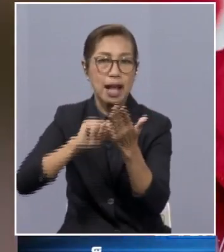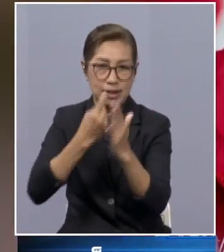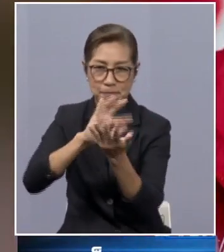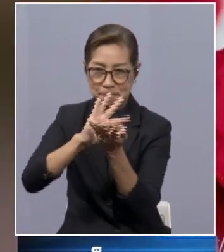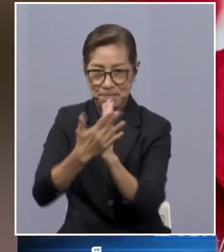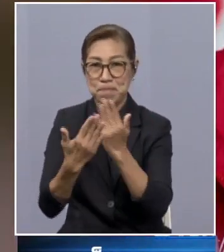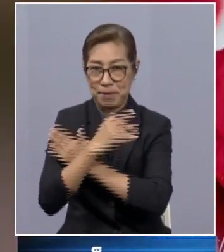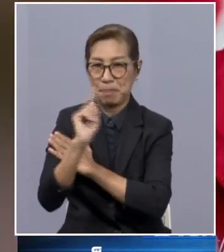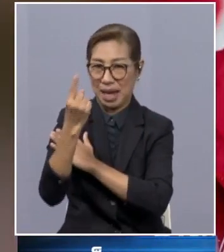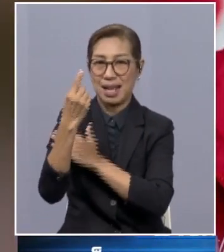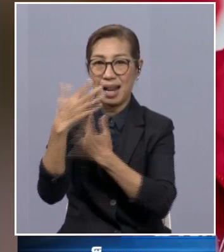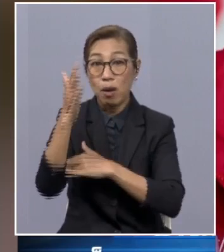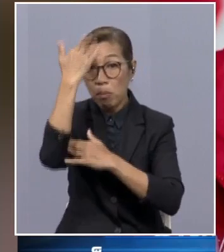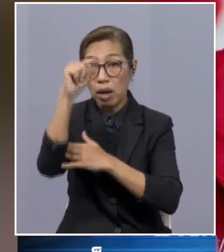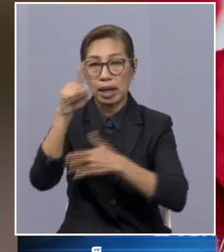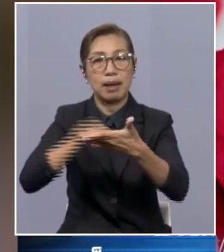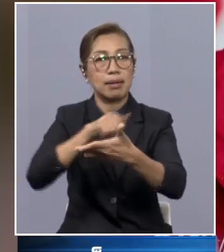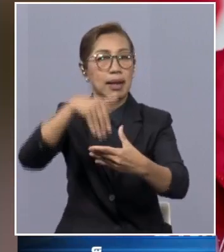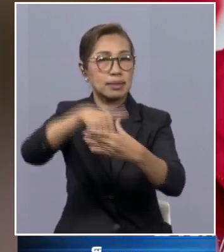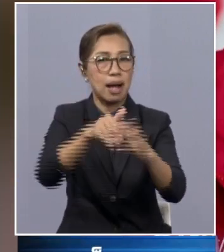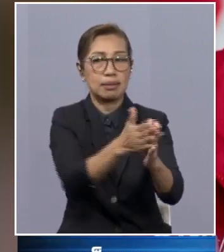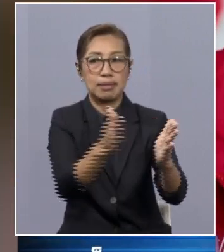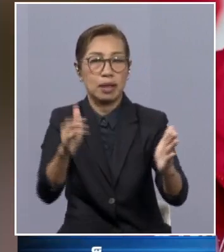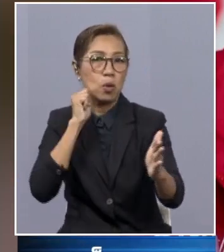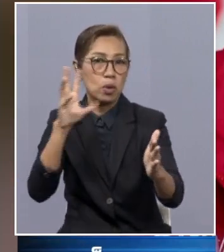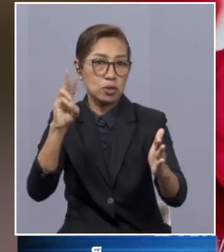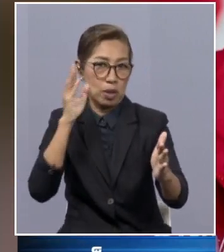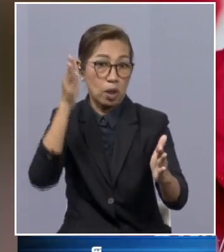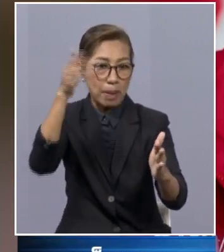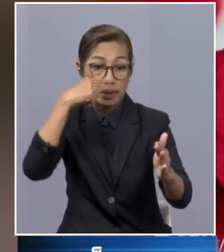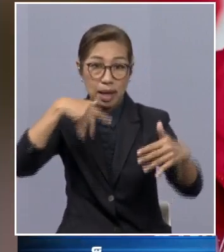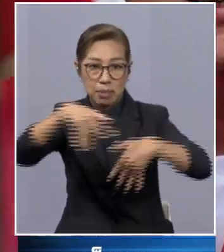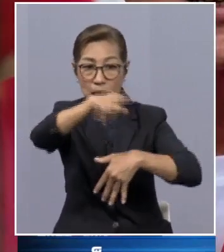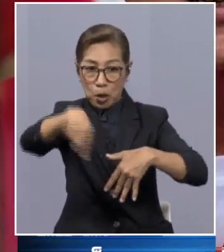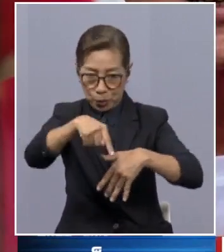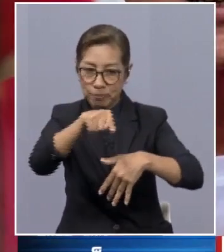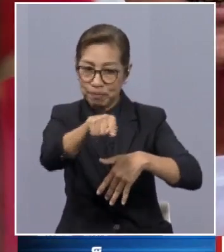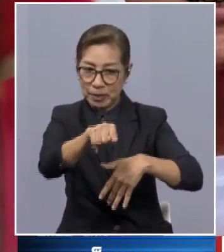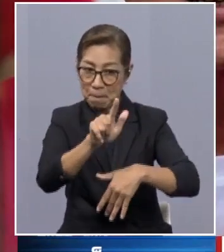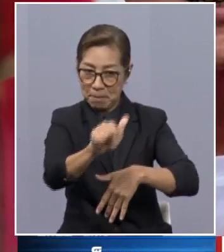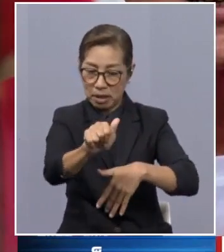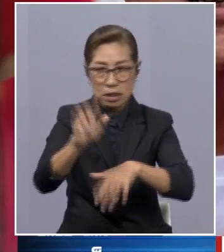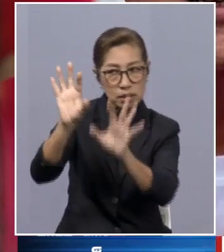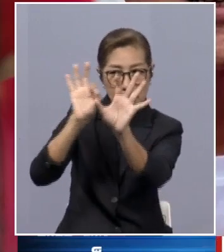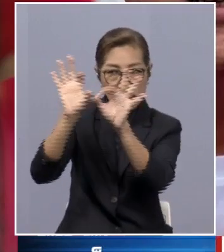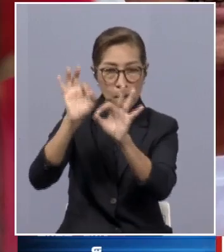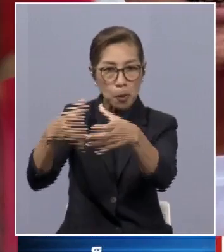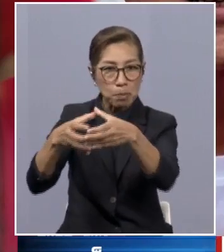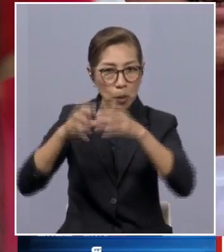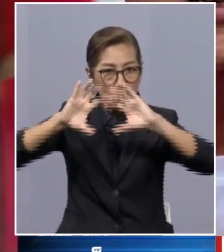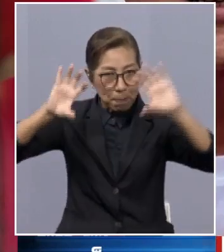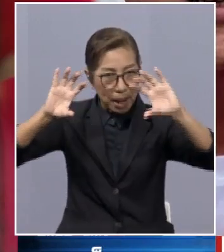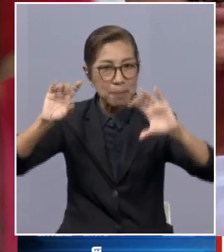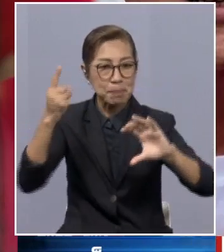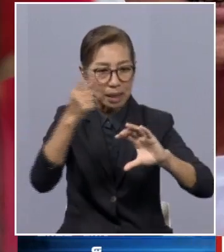ที่กำลังจะมีการเลือกตั้งในอีกไม่เกิน 60วันข้างหน้าคนไทยทุกคนจะได้คัดเลือกผู้แทนประชาชนชุดใหม่ทดแทนชุดที่กำลัง